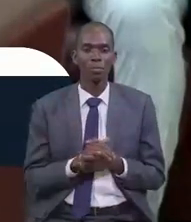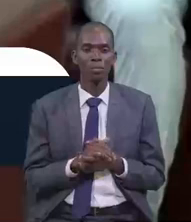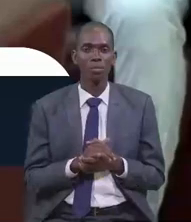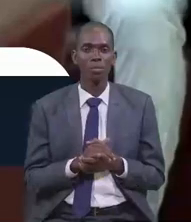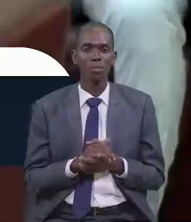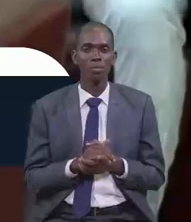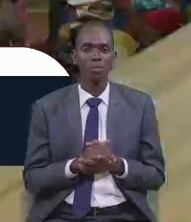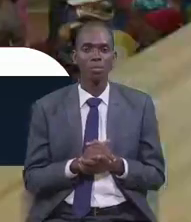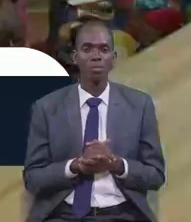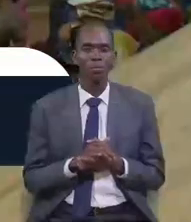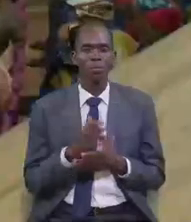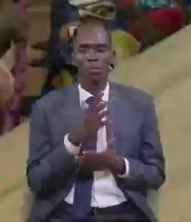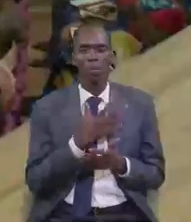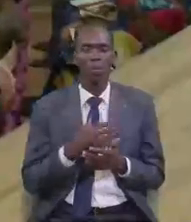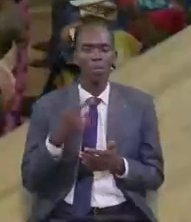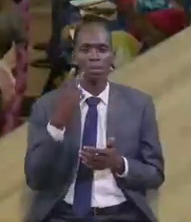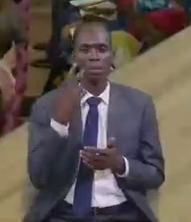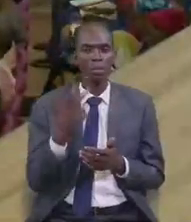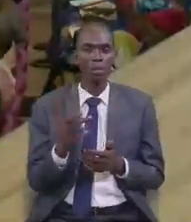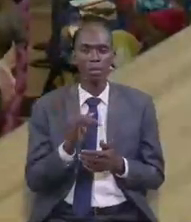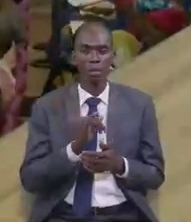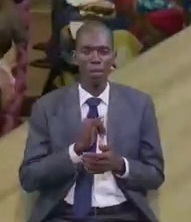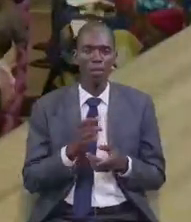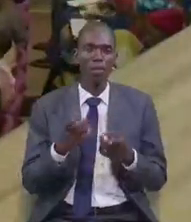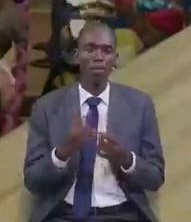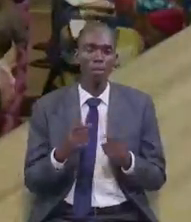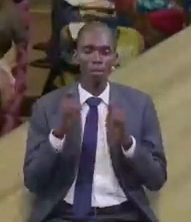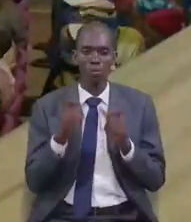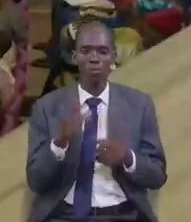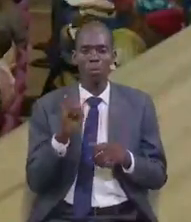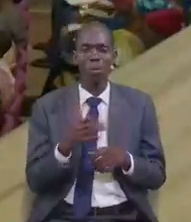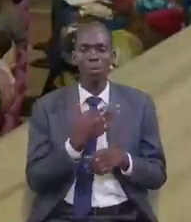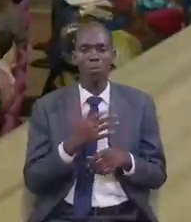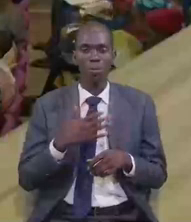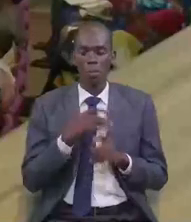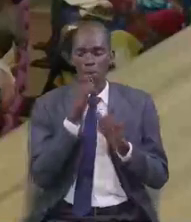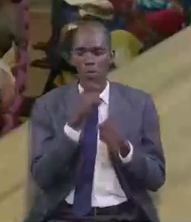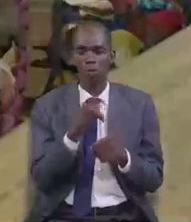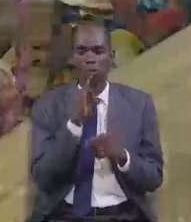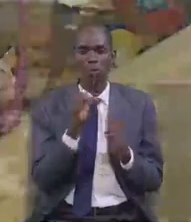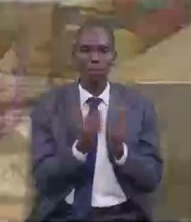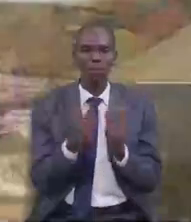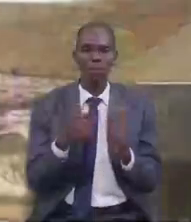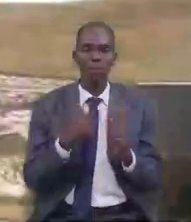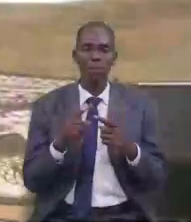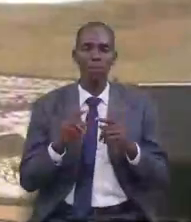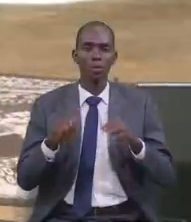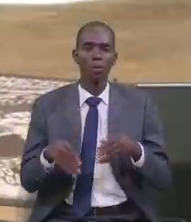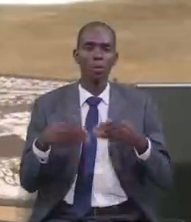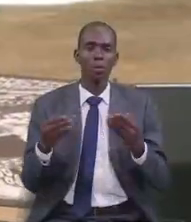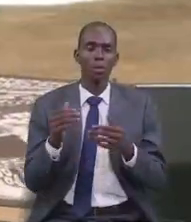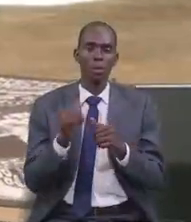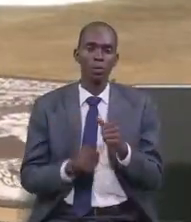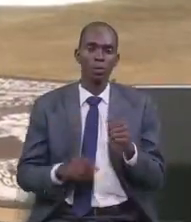Apocalypse 22, verset 12. Voici, je viens bientôt et ma rétribution est avec moi pour rendre à chacun